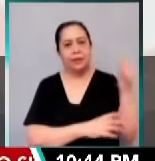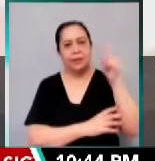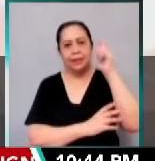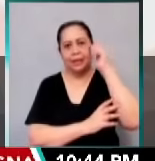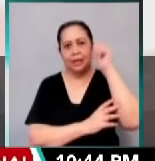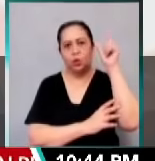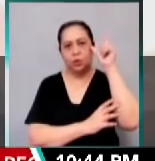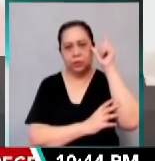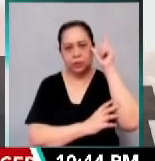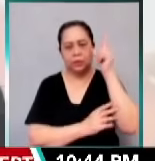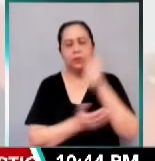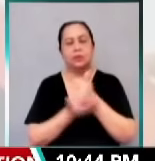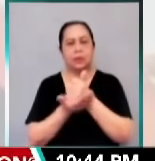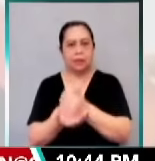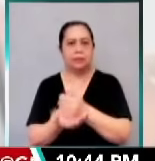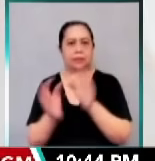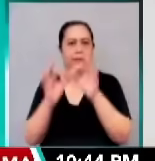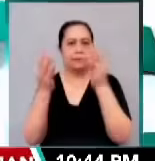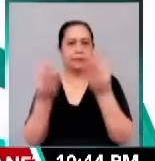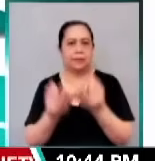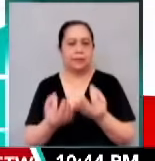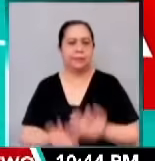tulungan sila.